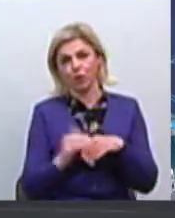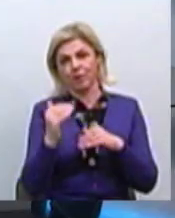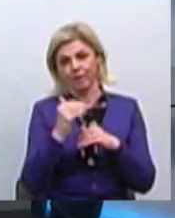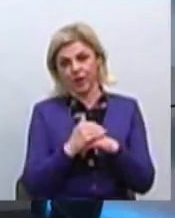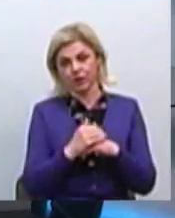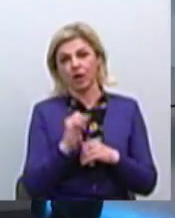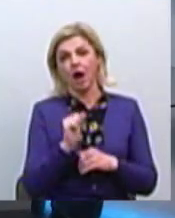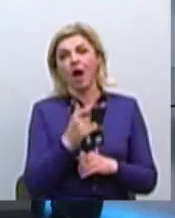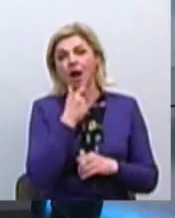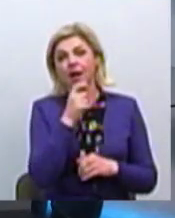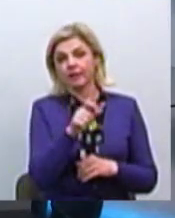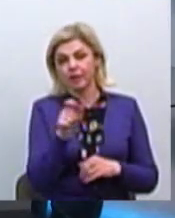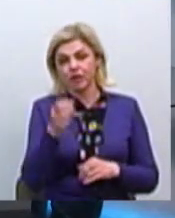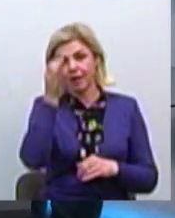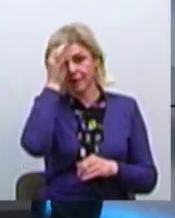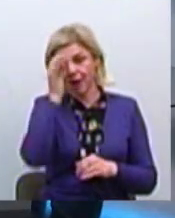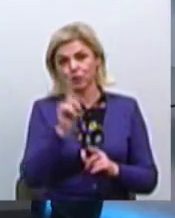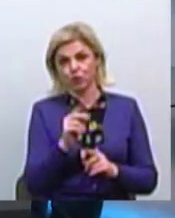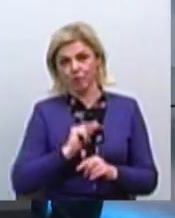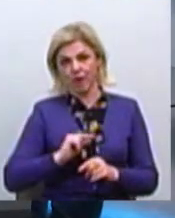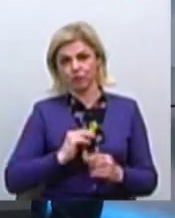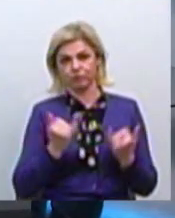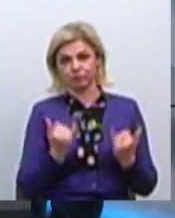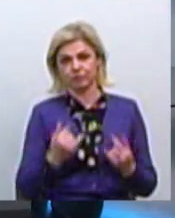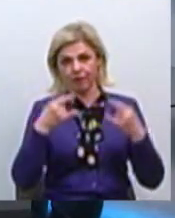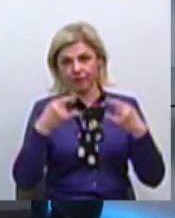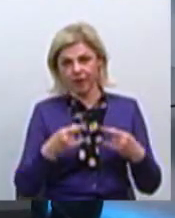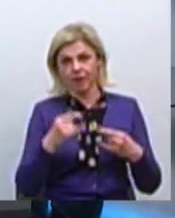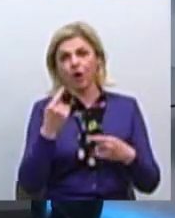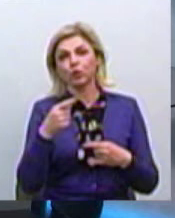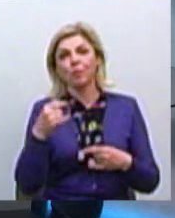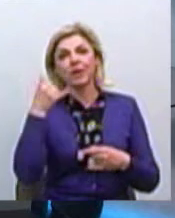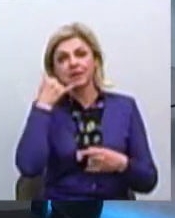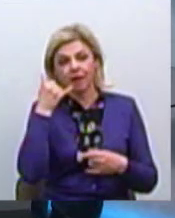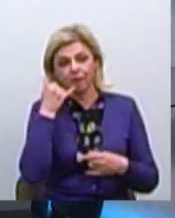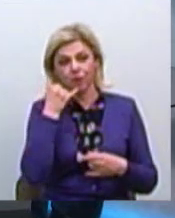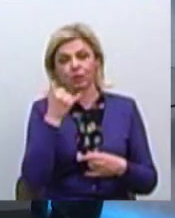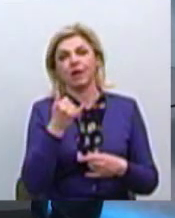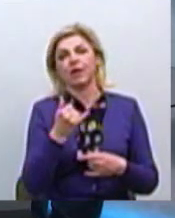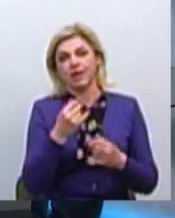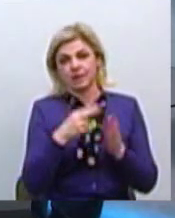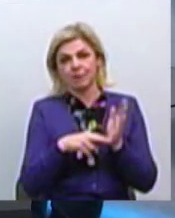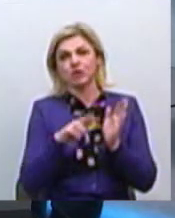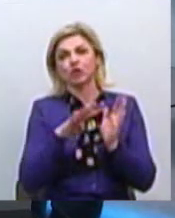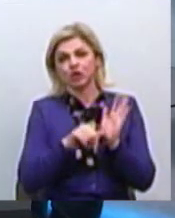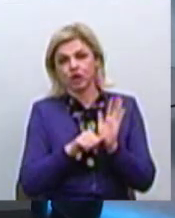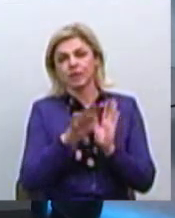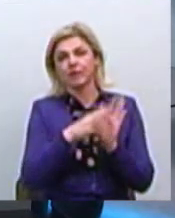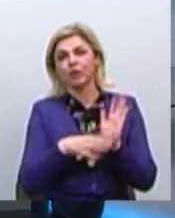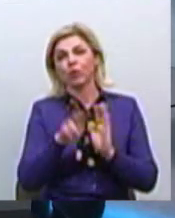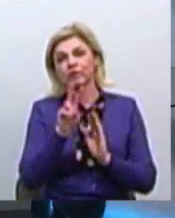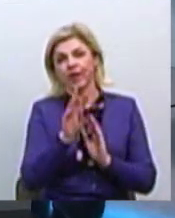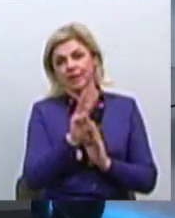А глядачам я нагадую, що ми працюємо в прямому ефірі. Наш контактний телефон 76 92 33. Вчора в Миколаївській